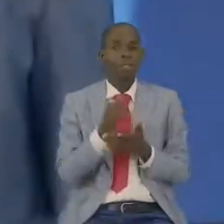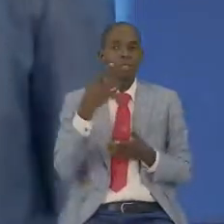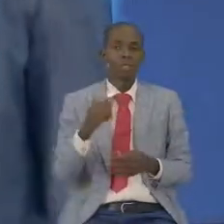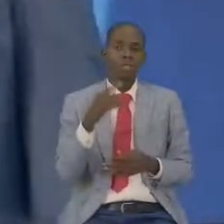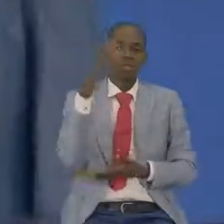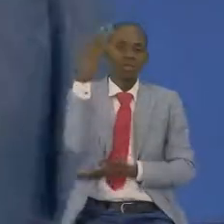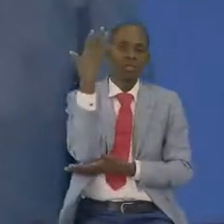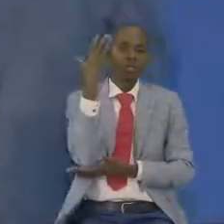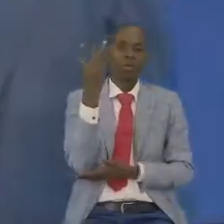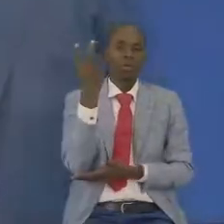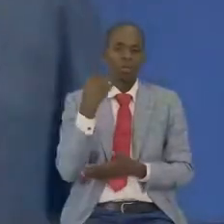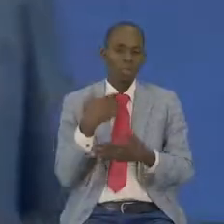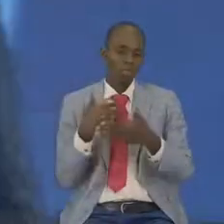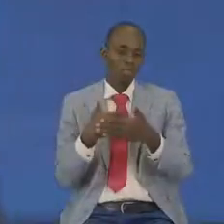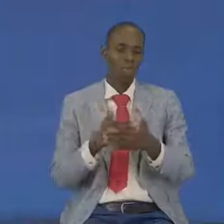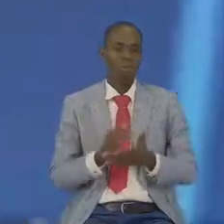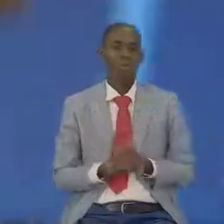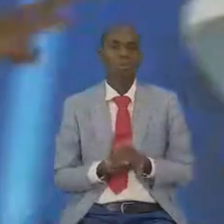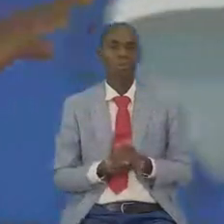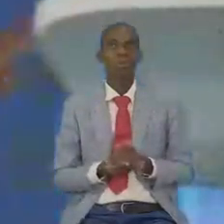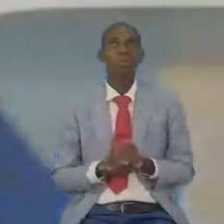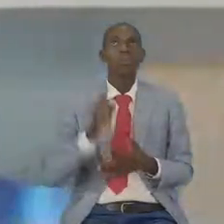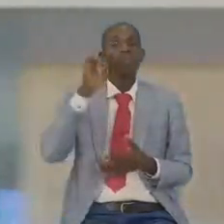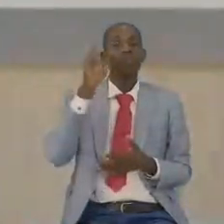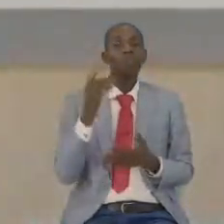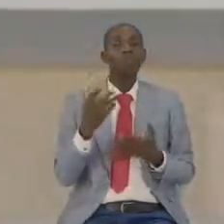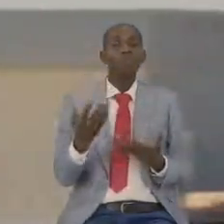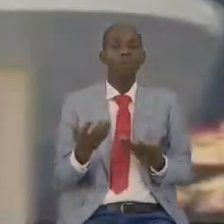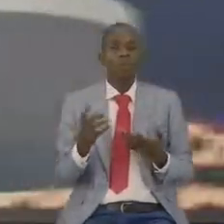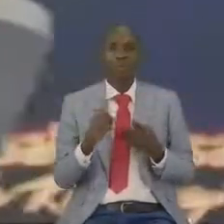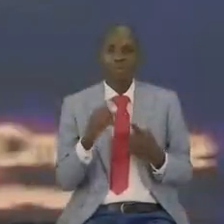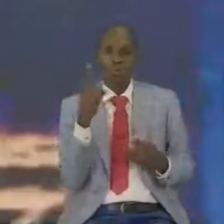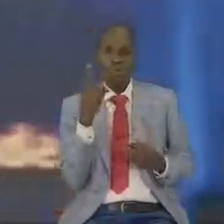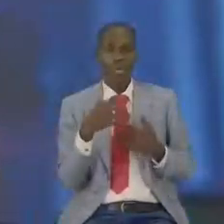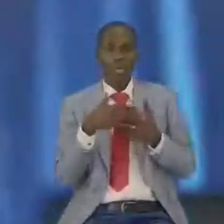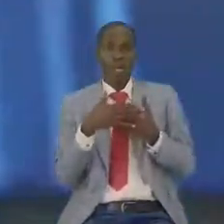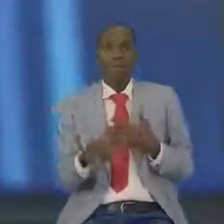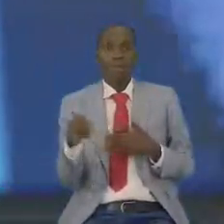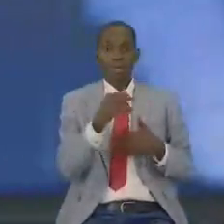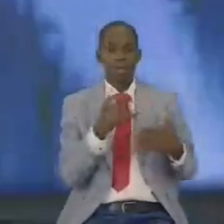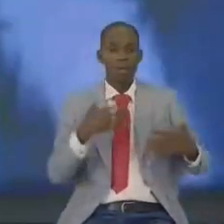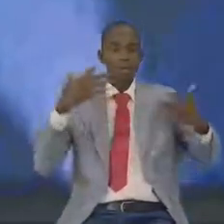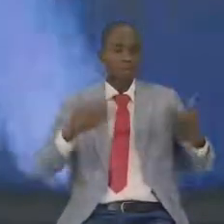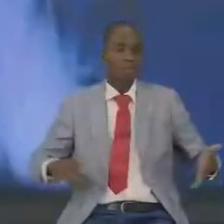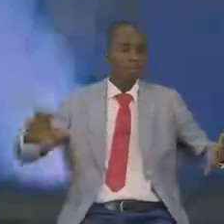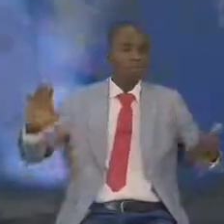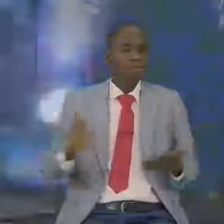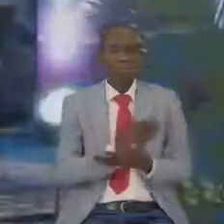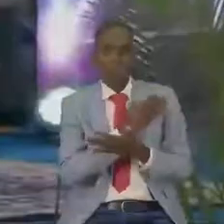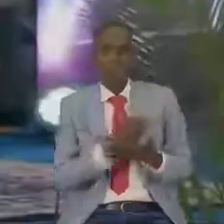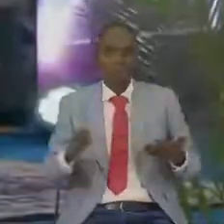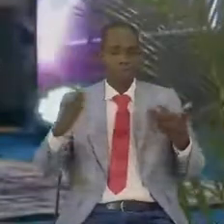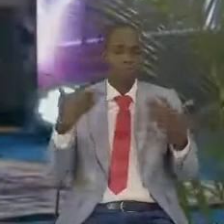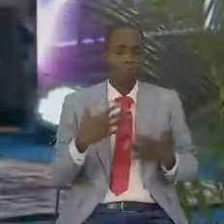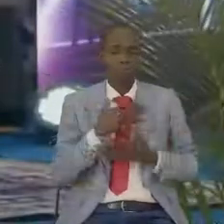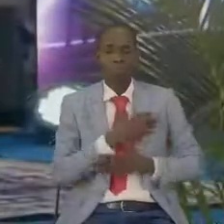côté. Ils voulaient voir, après qu'ils aient chanté, quelle sera leur attitude. Ils voulaient